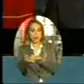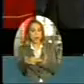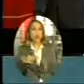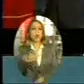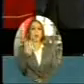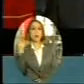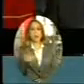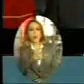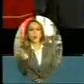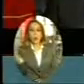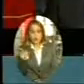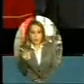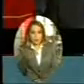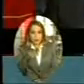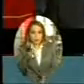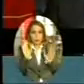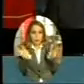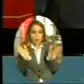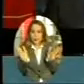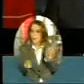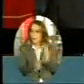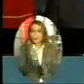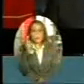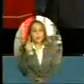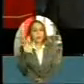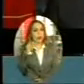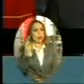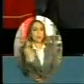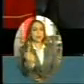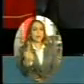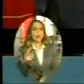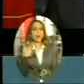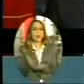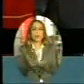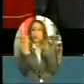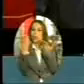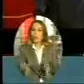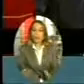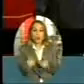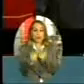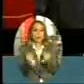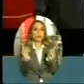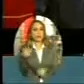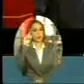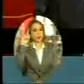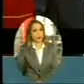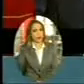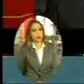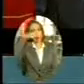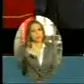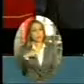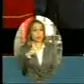שמדובר במחדל חסר תקדים. גם אתם בחברת החשמל מודים שזה כשל יוצא דופן. האם אולי חשבת להסיק מסקנות